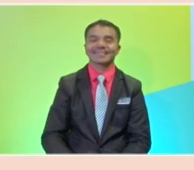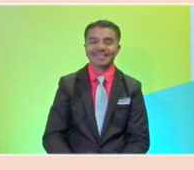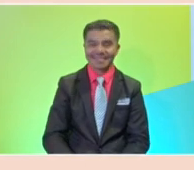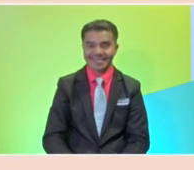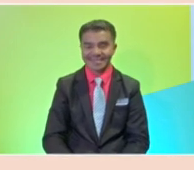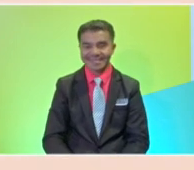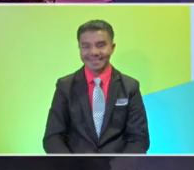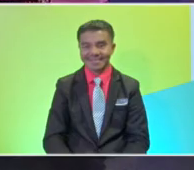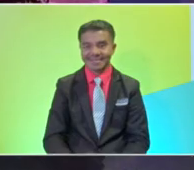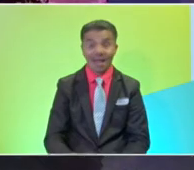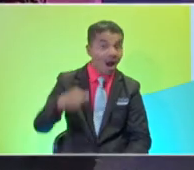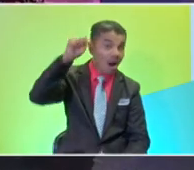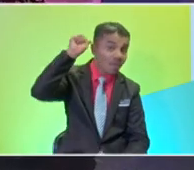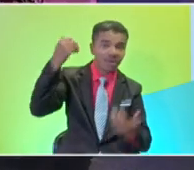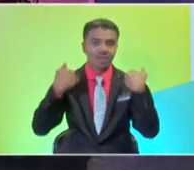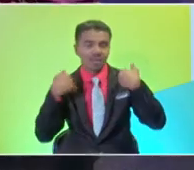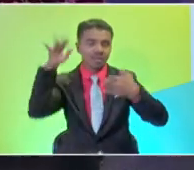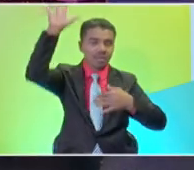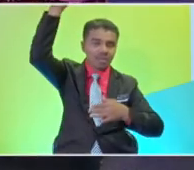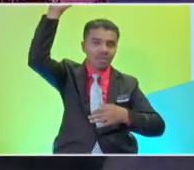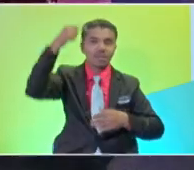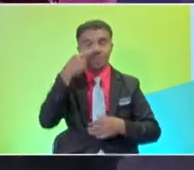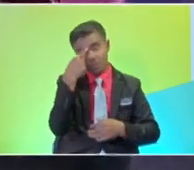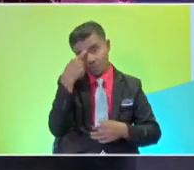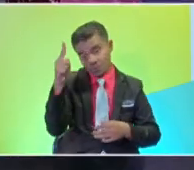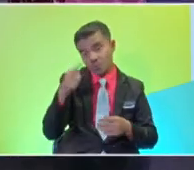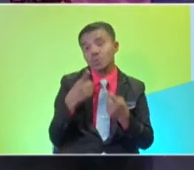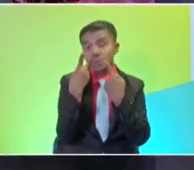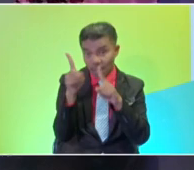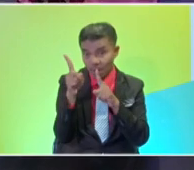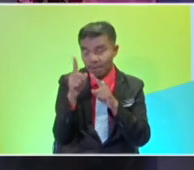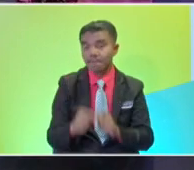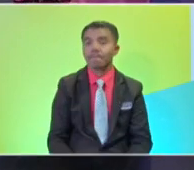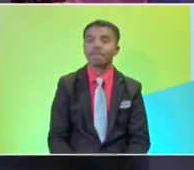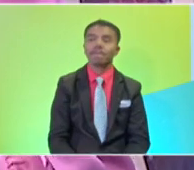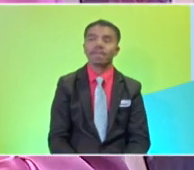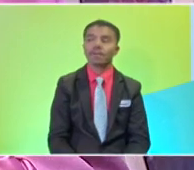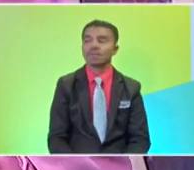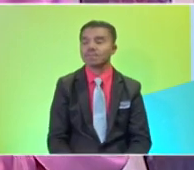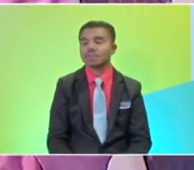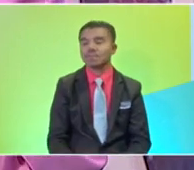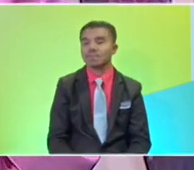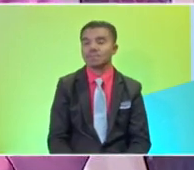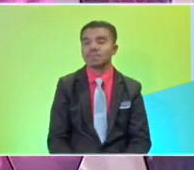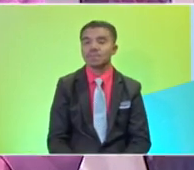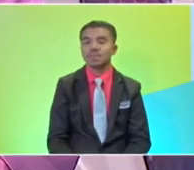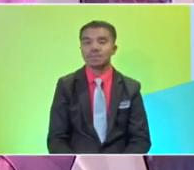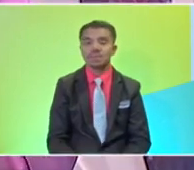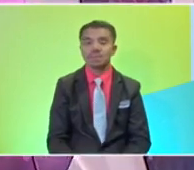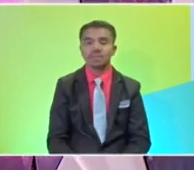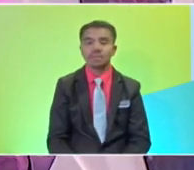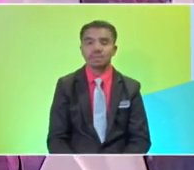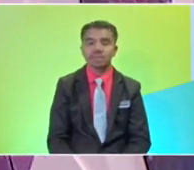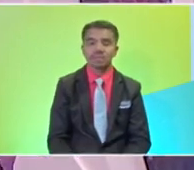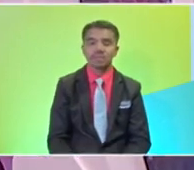tulis Oke yasrabu Muhammad almiah okey yang ini murid B telah berjaya memberikan makalas tentang gambar secara